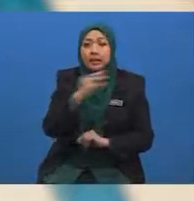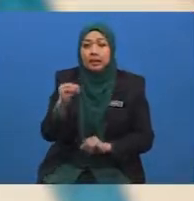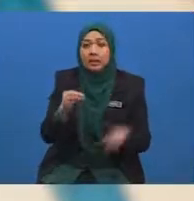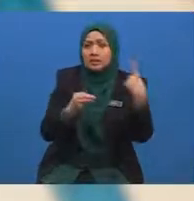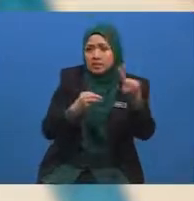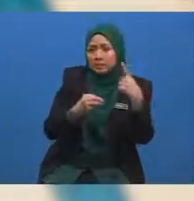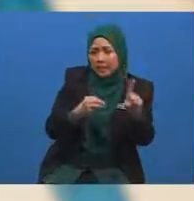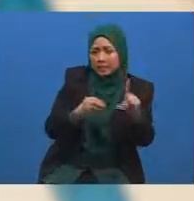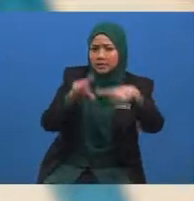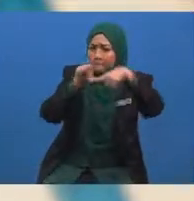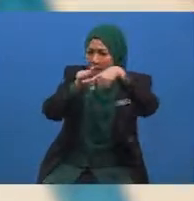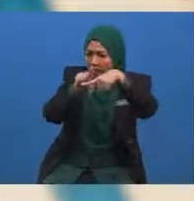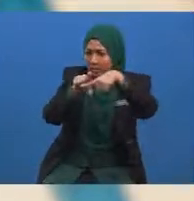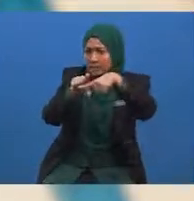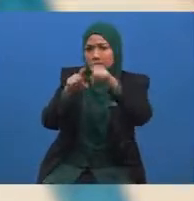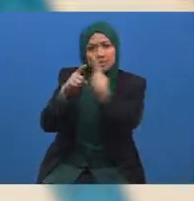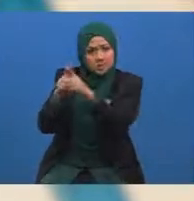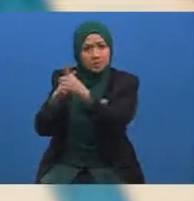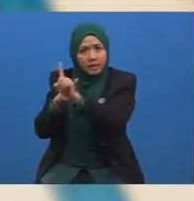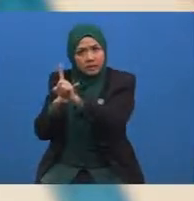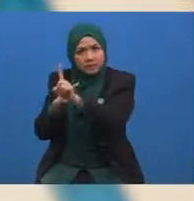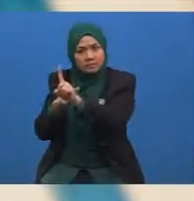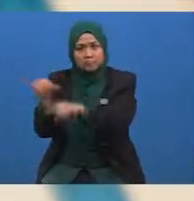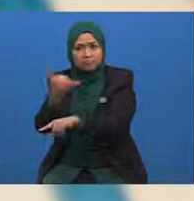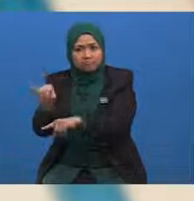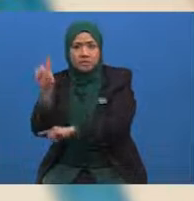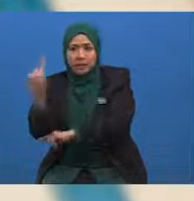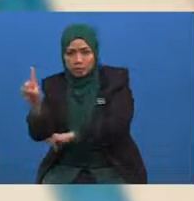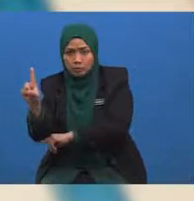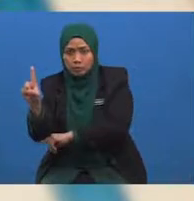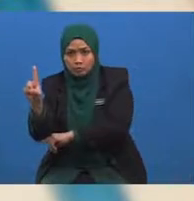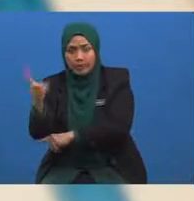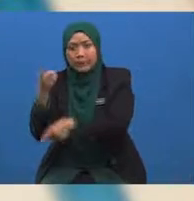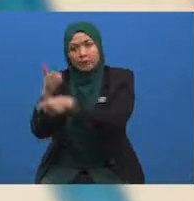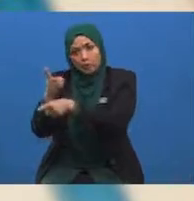11 bahagi 11 bersamaan dengan 1.